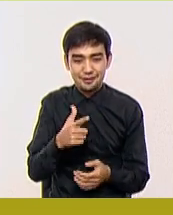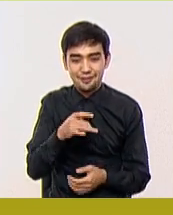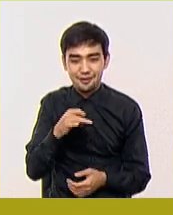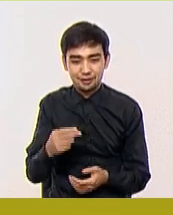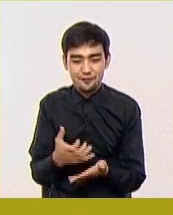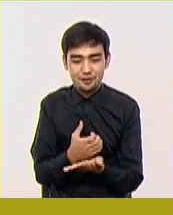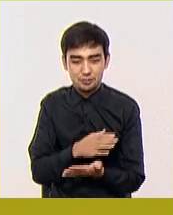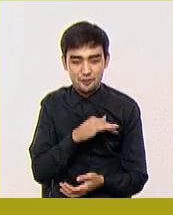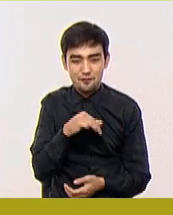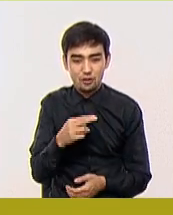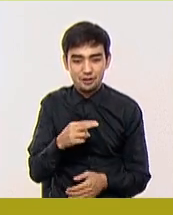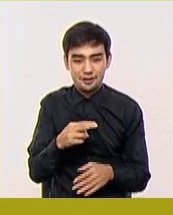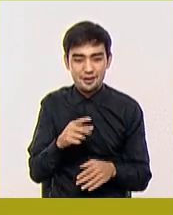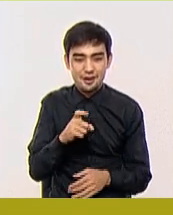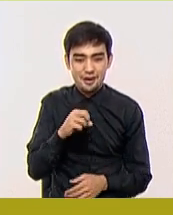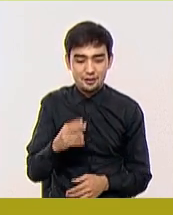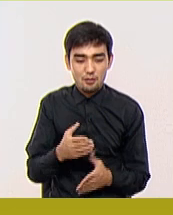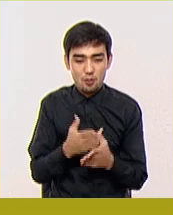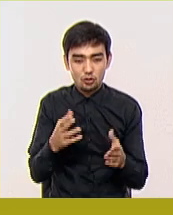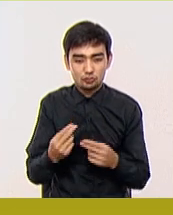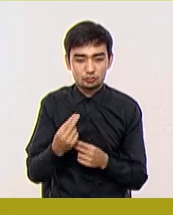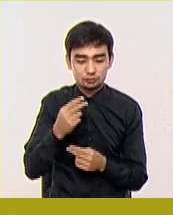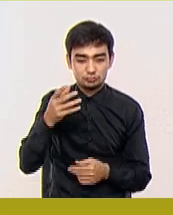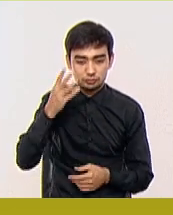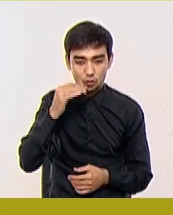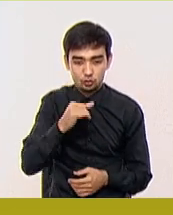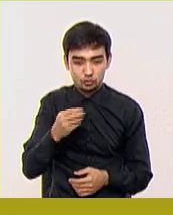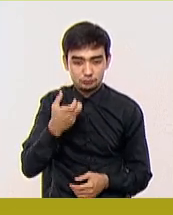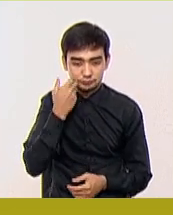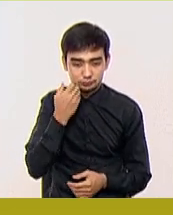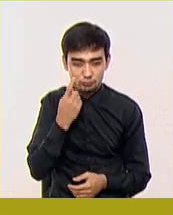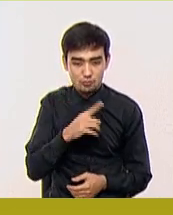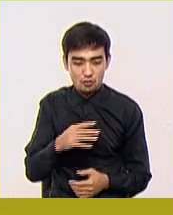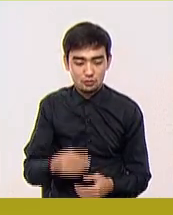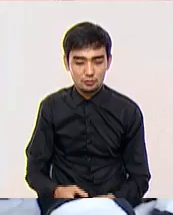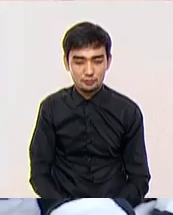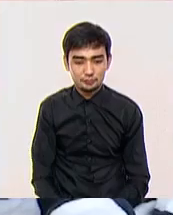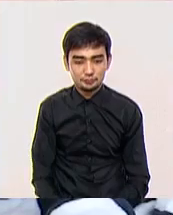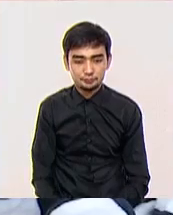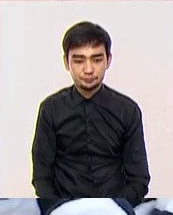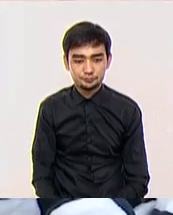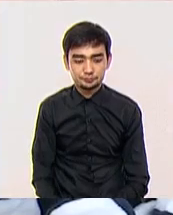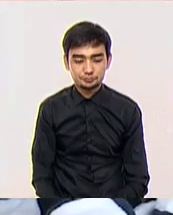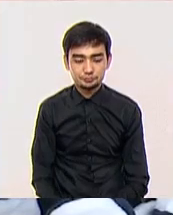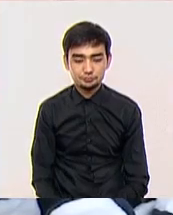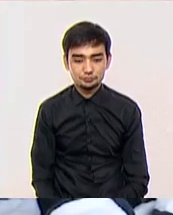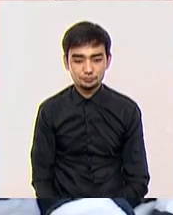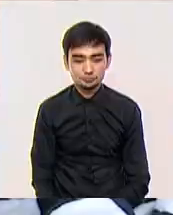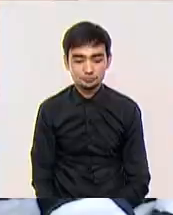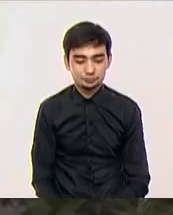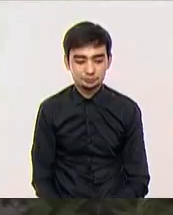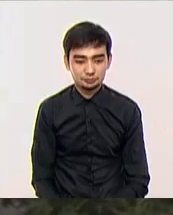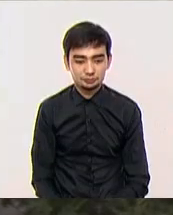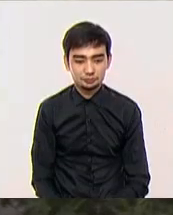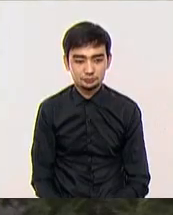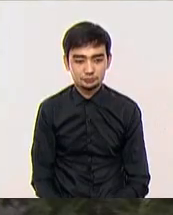от фонда «Халык». И большая часть обучившихся уже зарабатывает миллионы. Аскар Миндыбаев, Влад Шишко,